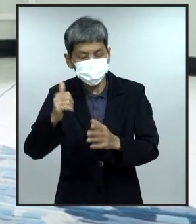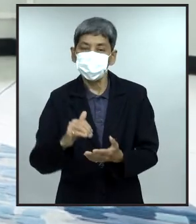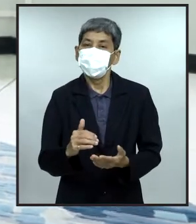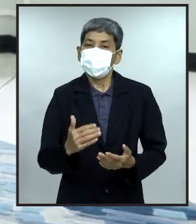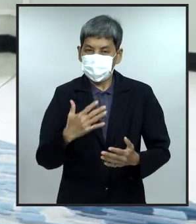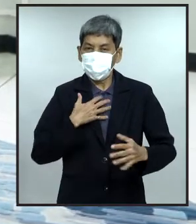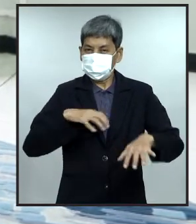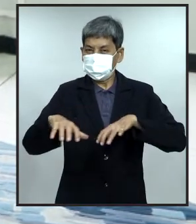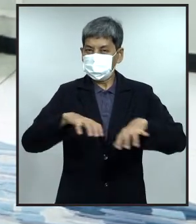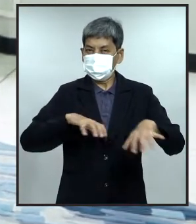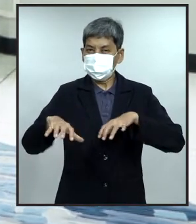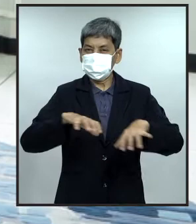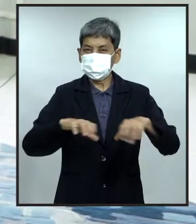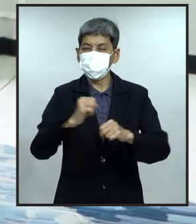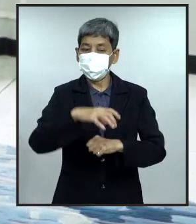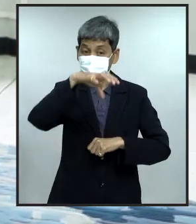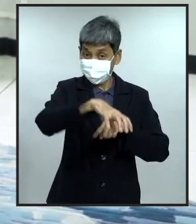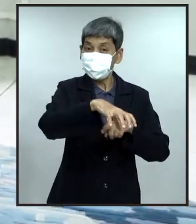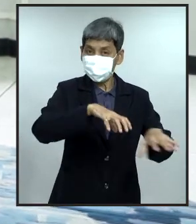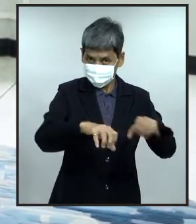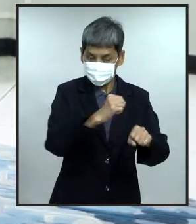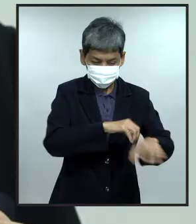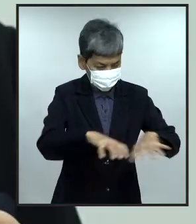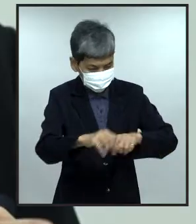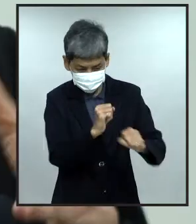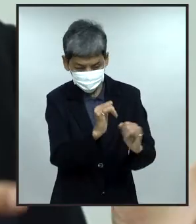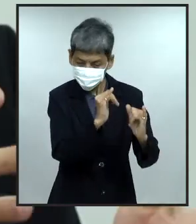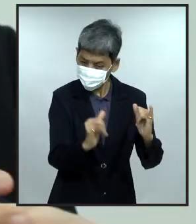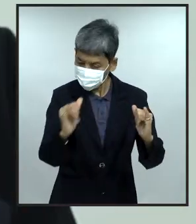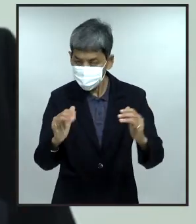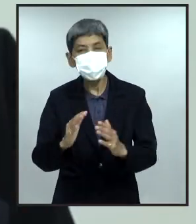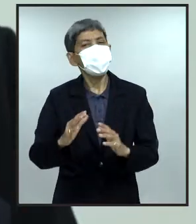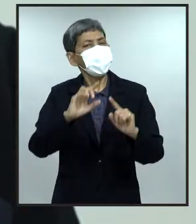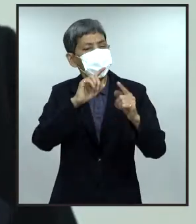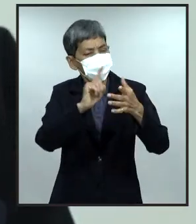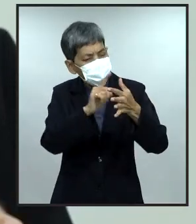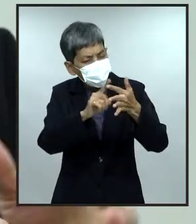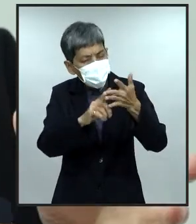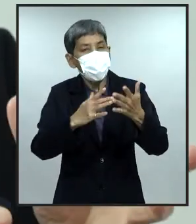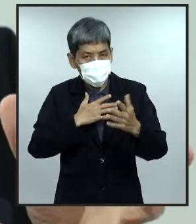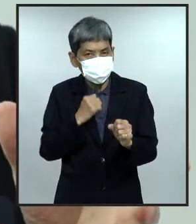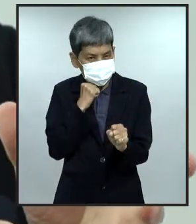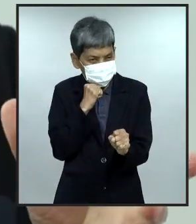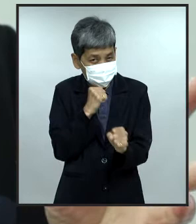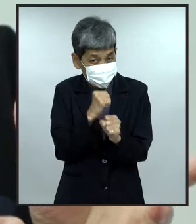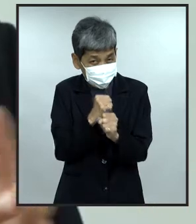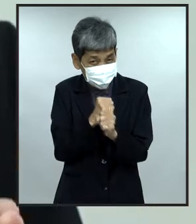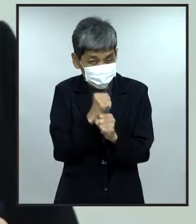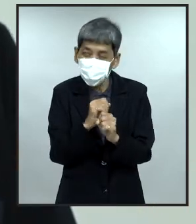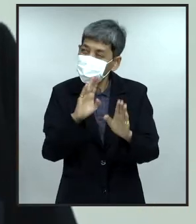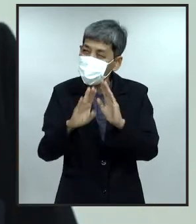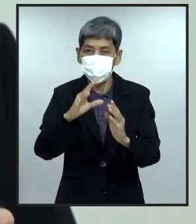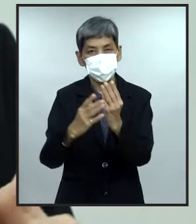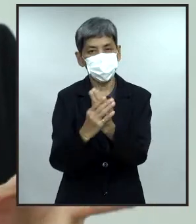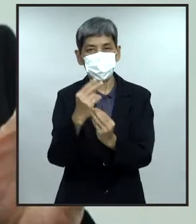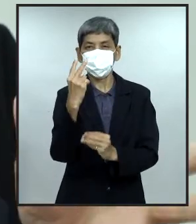เตรียมสถานที่ด้วยนะสิ่งเหล่านี้เนี่ยเราก็ได้ทำภายในประมาณ2อาทิ